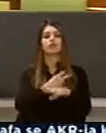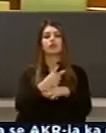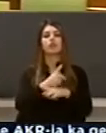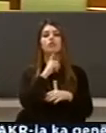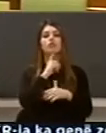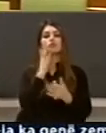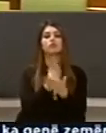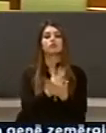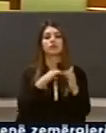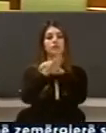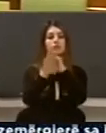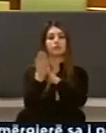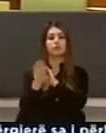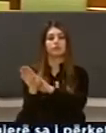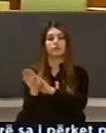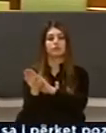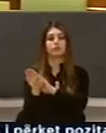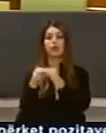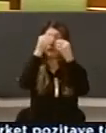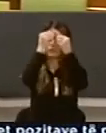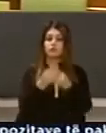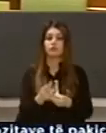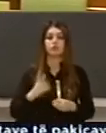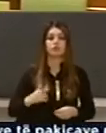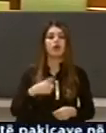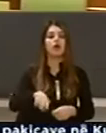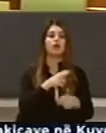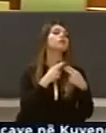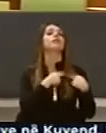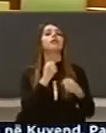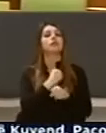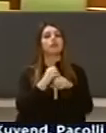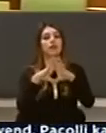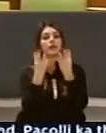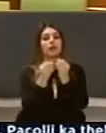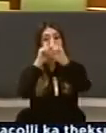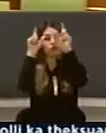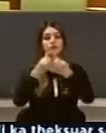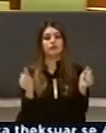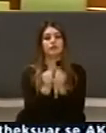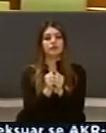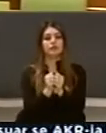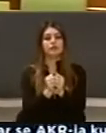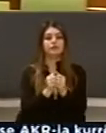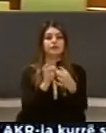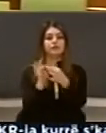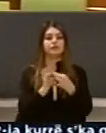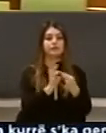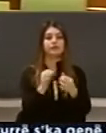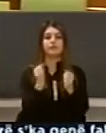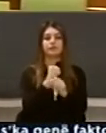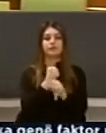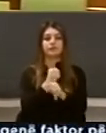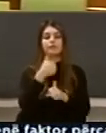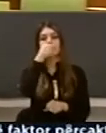qytetarët e Kosovës. Të nderuar qytetar, është obligim i të gjitha institucioneve që të koordinojnë veprimet në mënyrë që ardhmja e